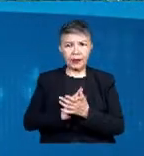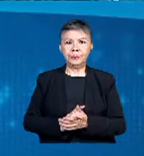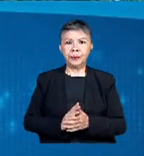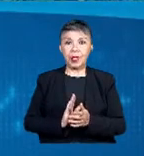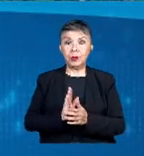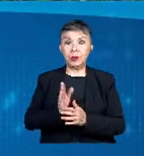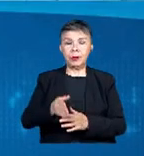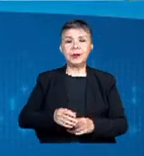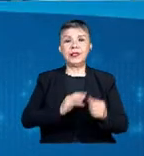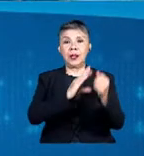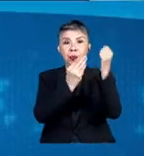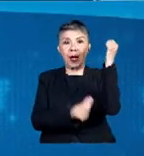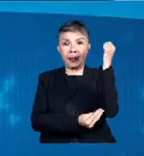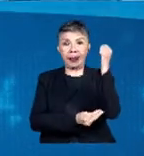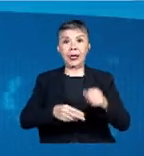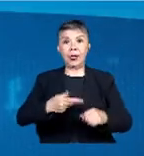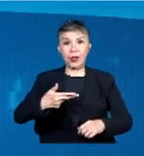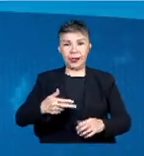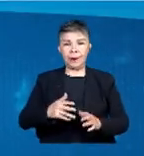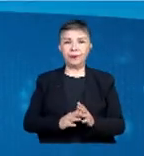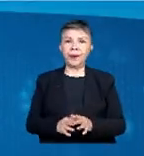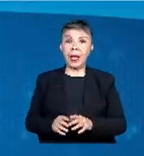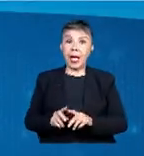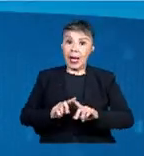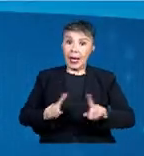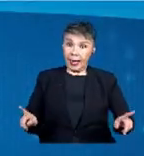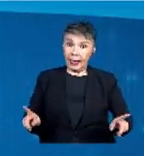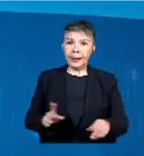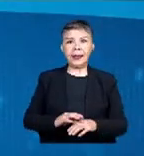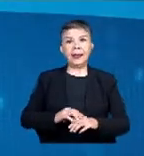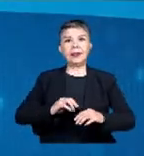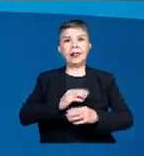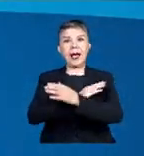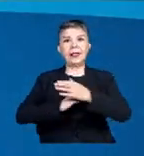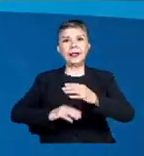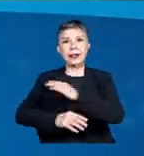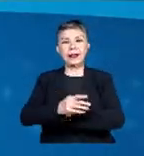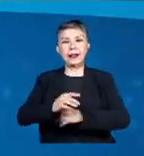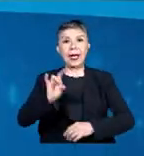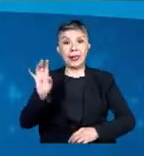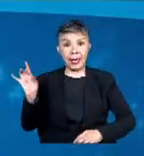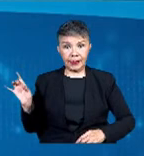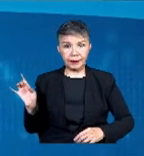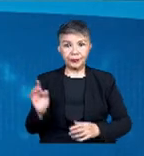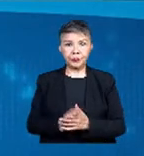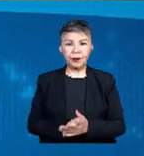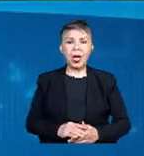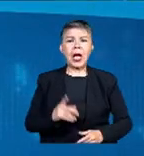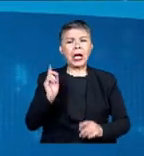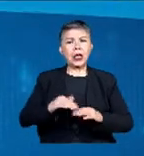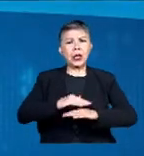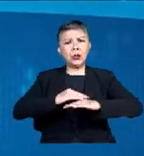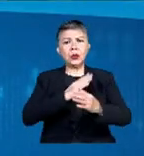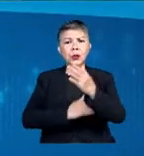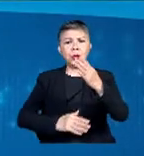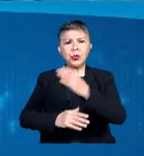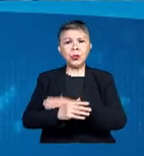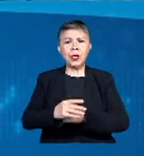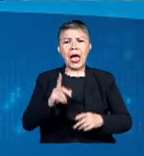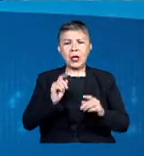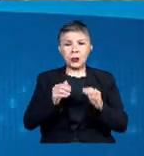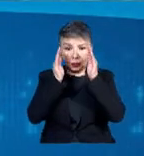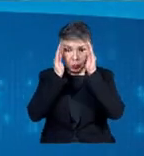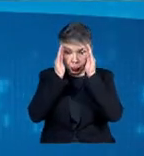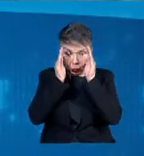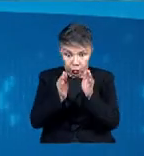membanggakan Indonesia. Berbeda dengan beberapa atlet lainnya, penyandang disabilitas ini memang jauh perlu diperhatikan